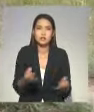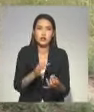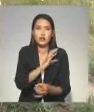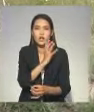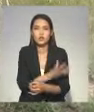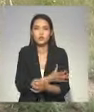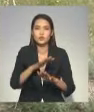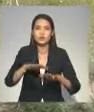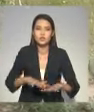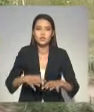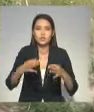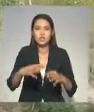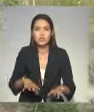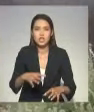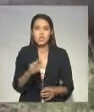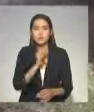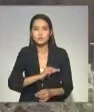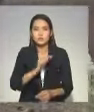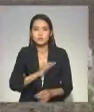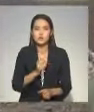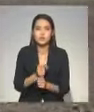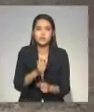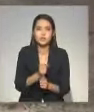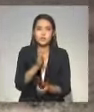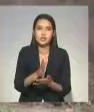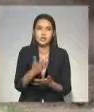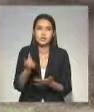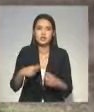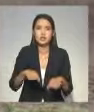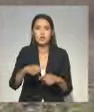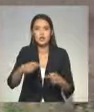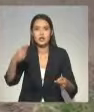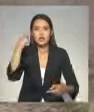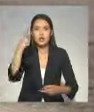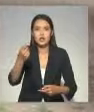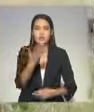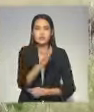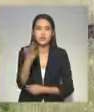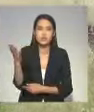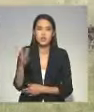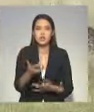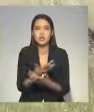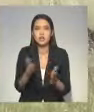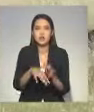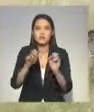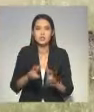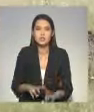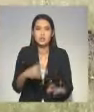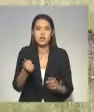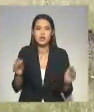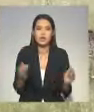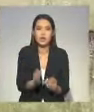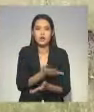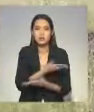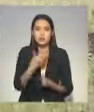орман шетіндегі жерлерді жырту жұмыстарын жиі жүргізіп жатыр. Шектеулер мен ескертуді елемей, орманда от жағып қауіп төндіретіндер азаймай